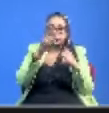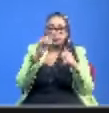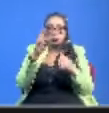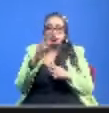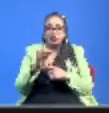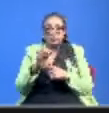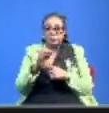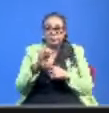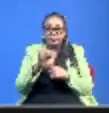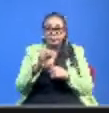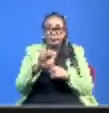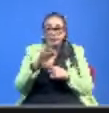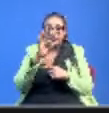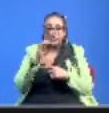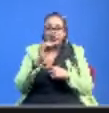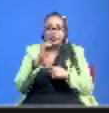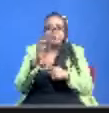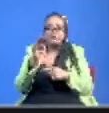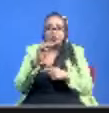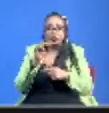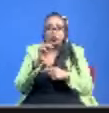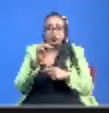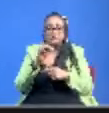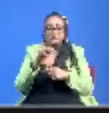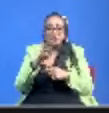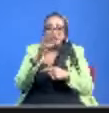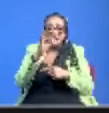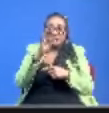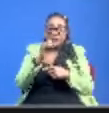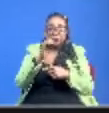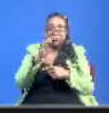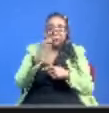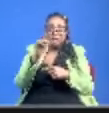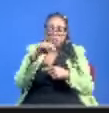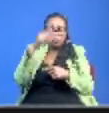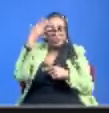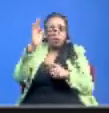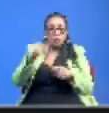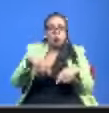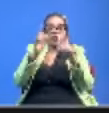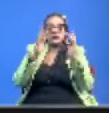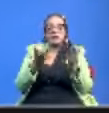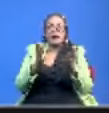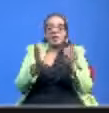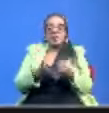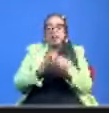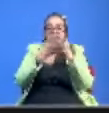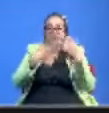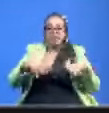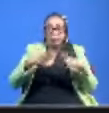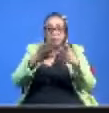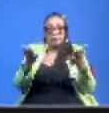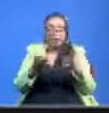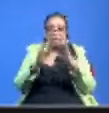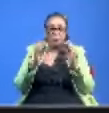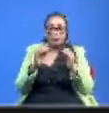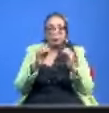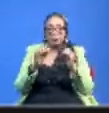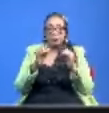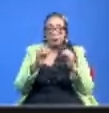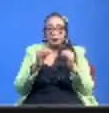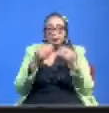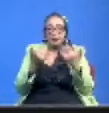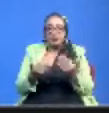2019-2020 30 million. Hiyo 30 million hatujui imeenda wapi. Haijasaidia wananchi wa hapa. Wakazi hawa